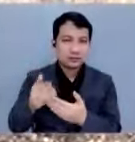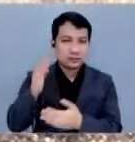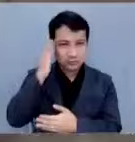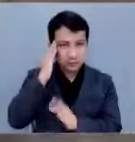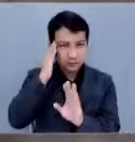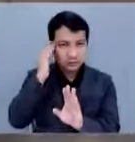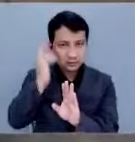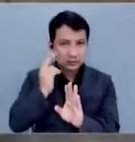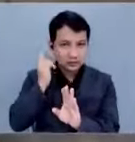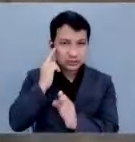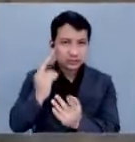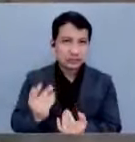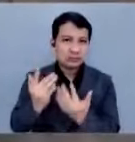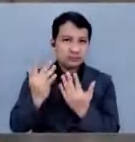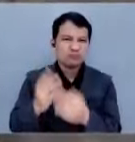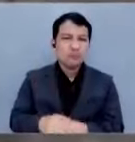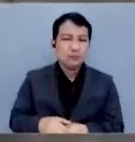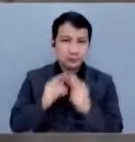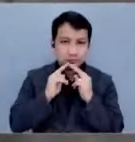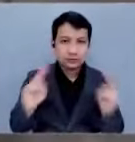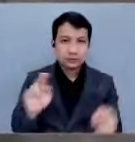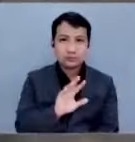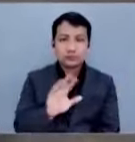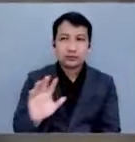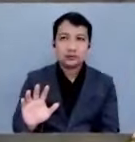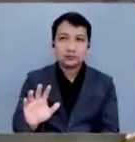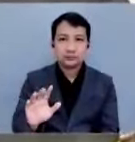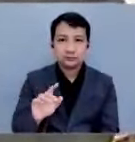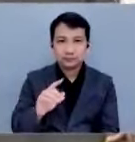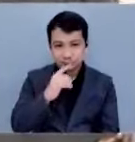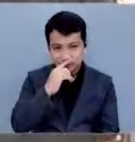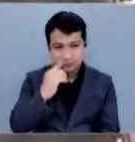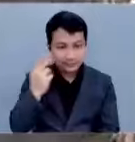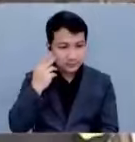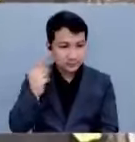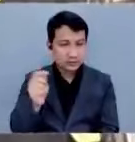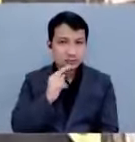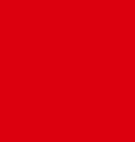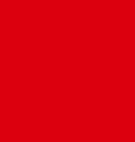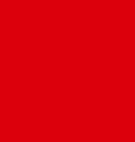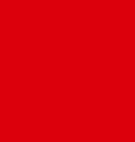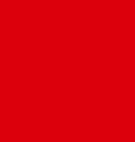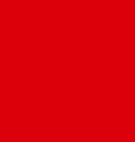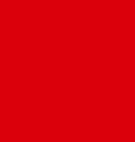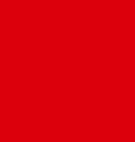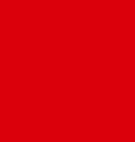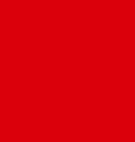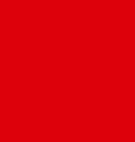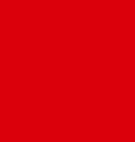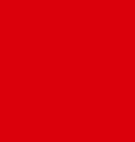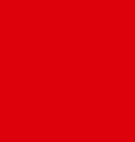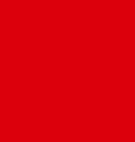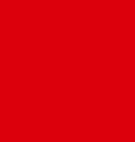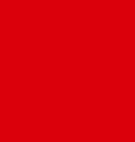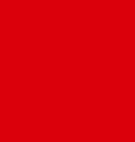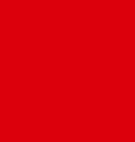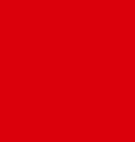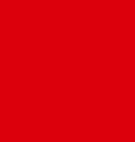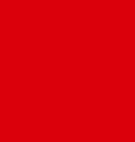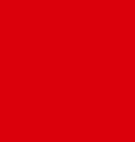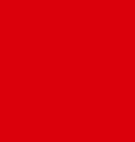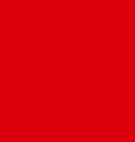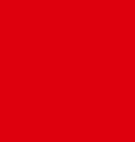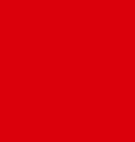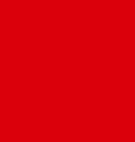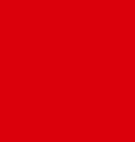ng apoy. Nagbabalita mula sa frontline, Hannibal Talete, News 5. Mga kapatid, Julius Babaw po. Iba na